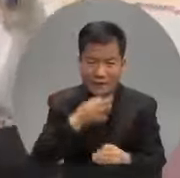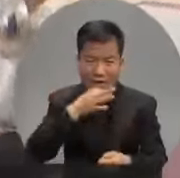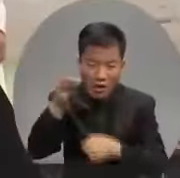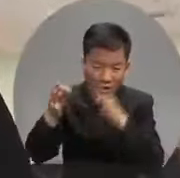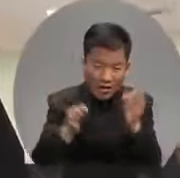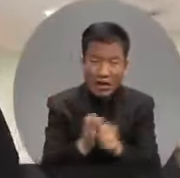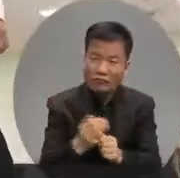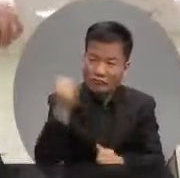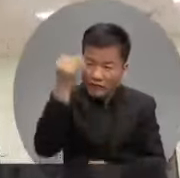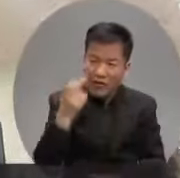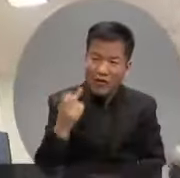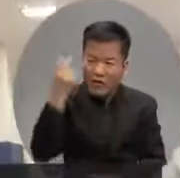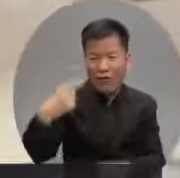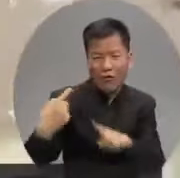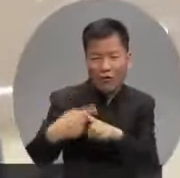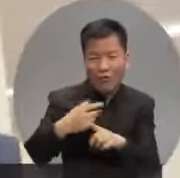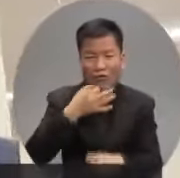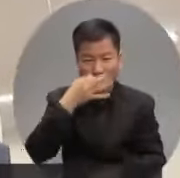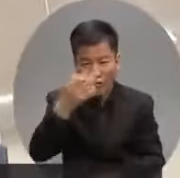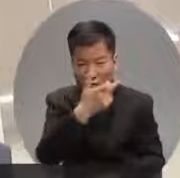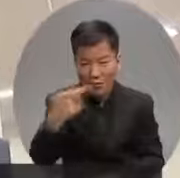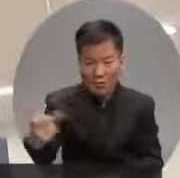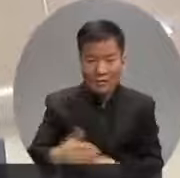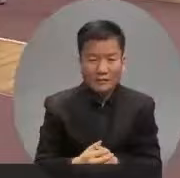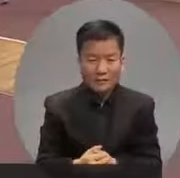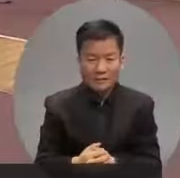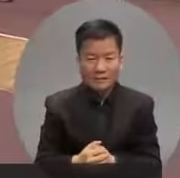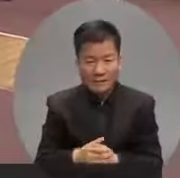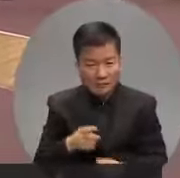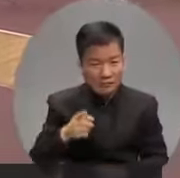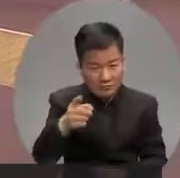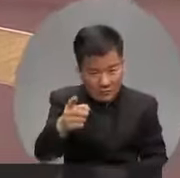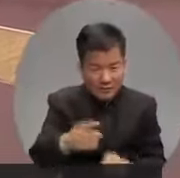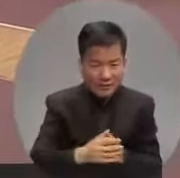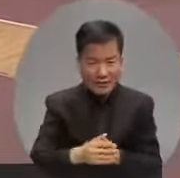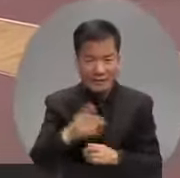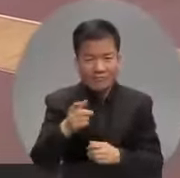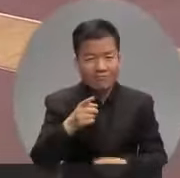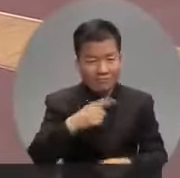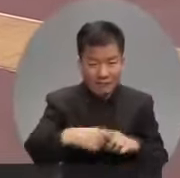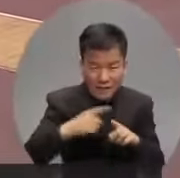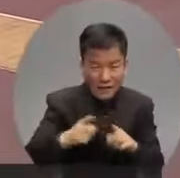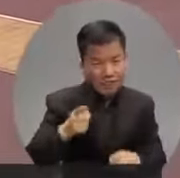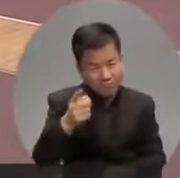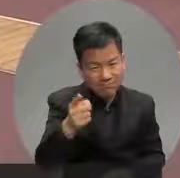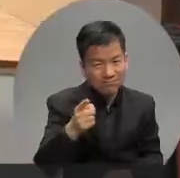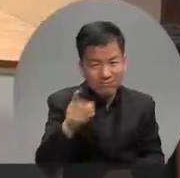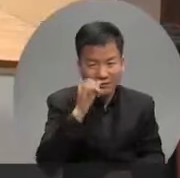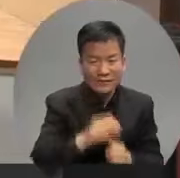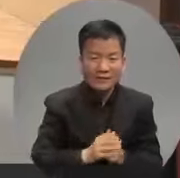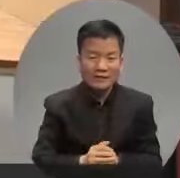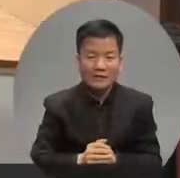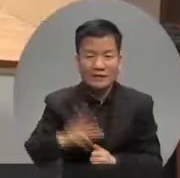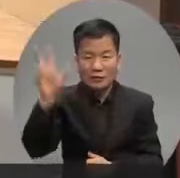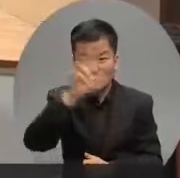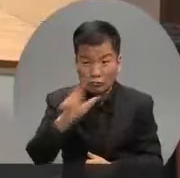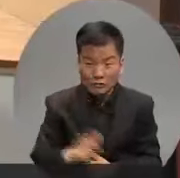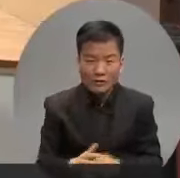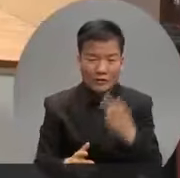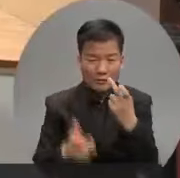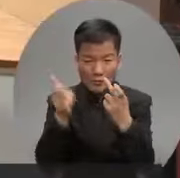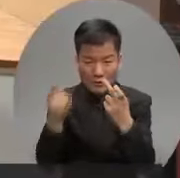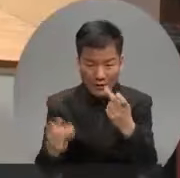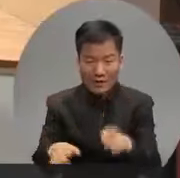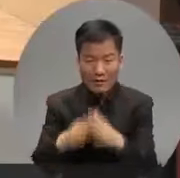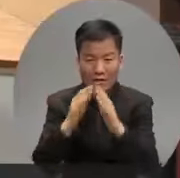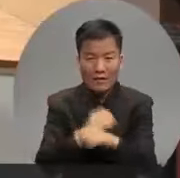형과 누나들에게 밀리지 않습니다. 힘차게 팔을 뻗고 팔도 휘두릅니다. 전국에서는 12번째로 새롭게